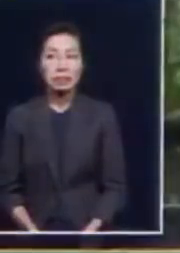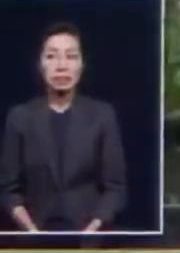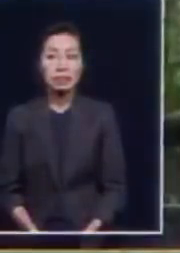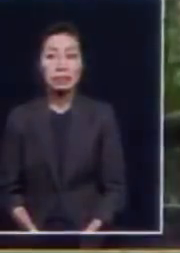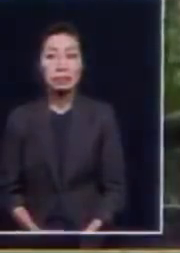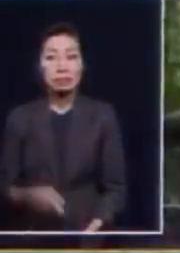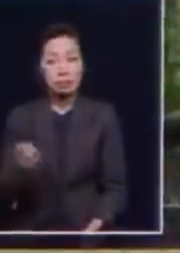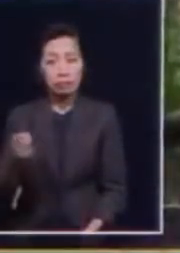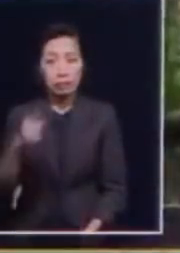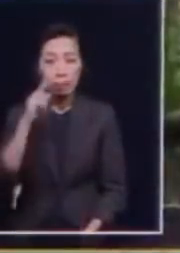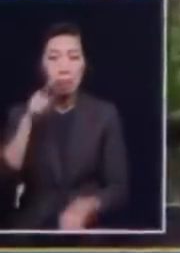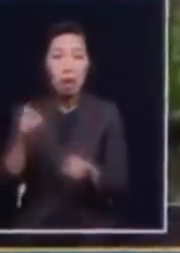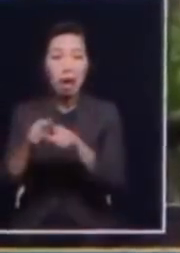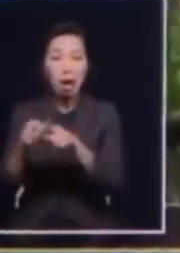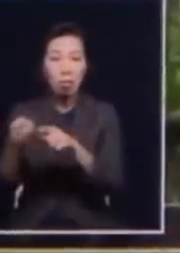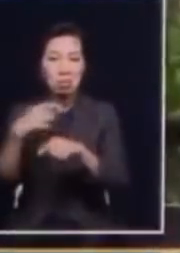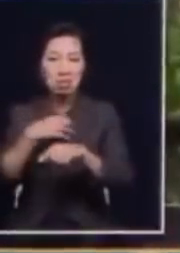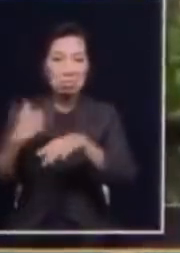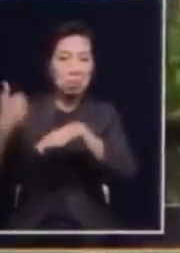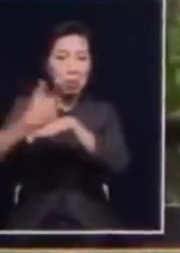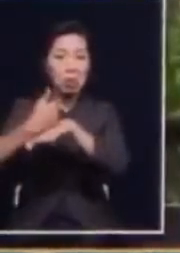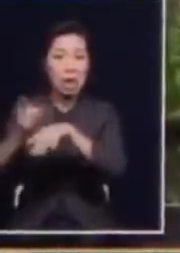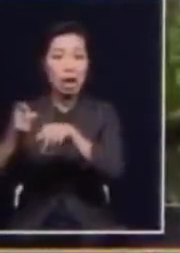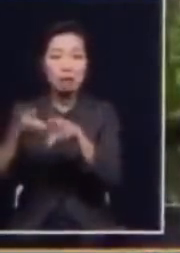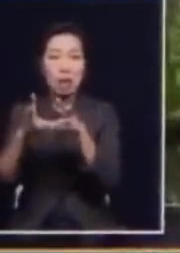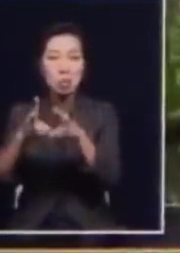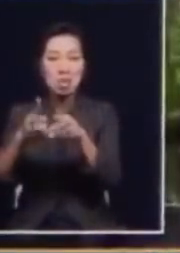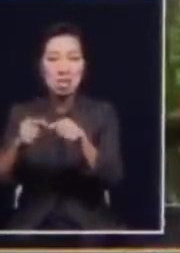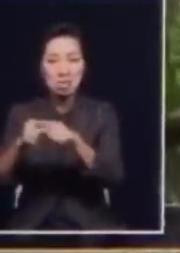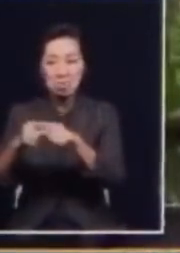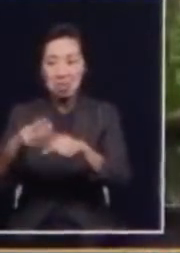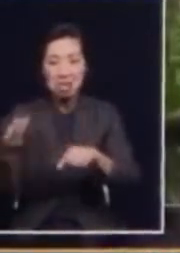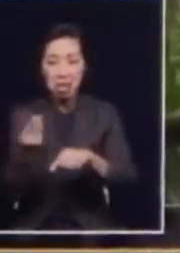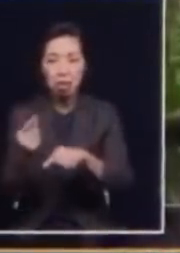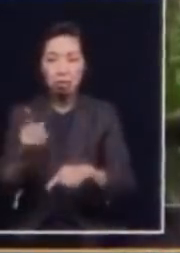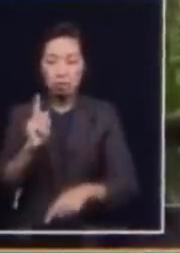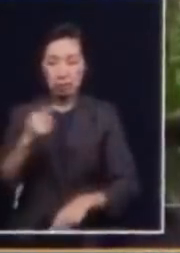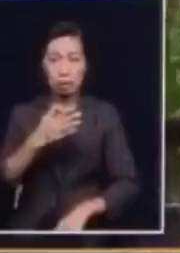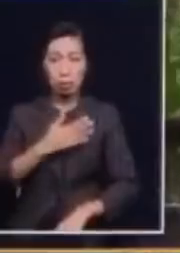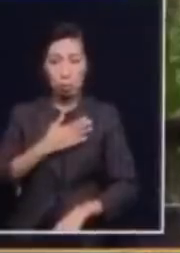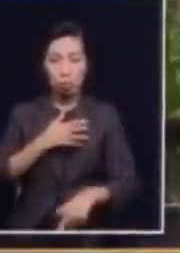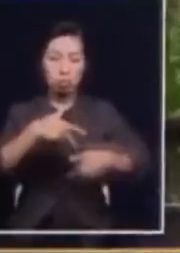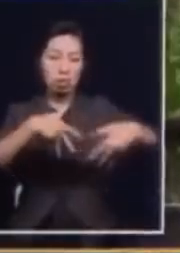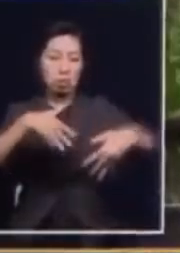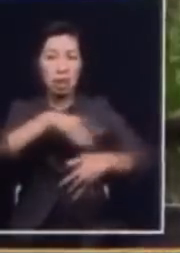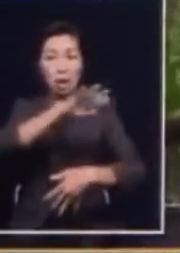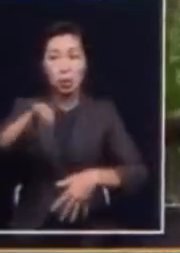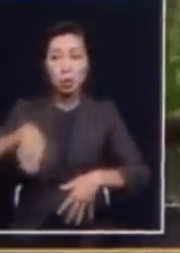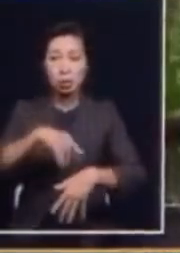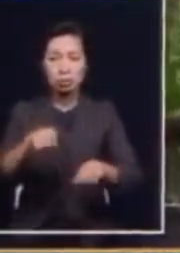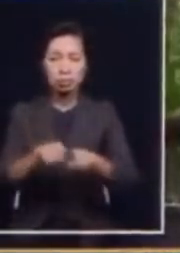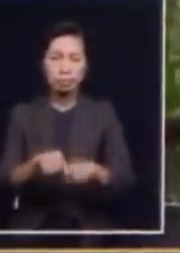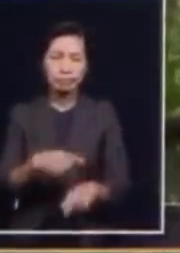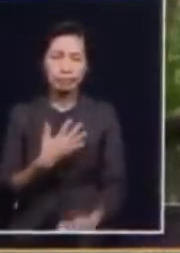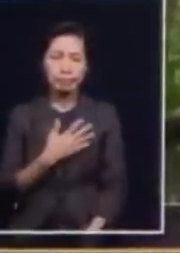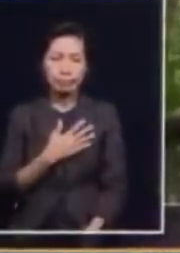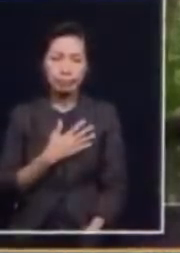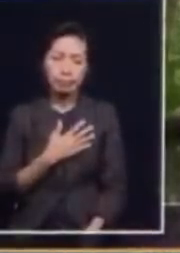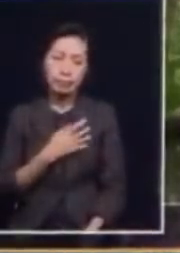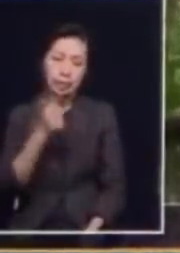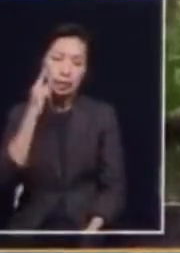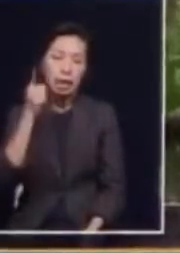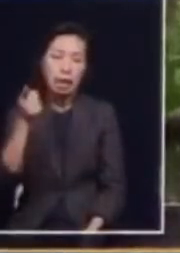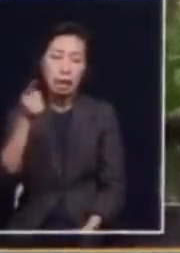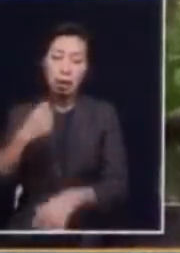้ที่พอมาทางลัดเนี่ยจริงๆแล้วเนี่ยนะผมเองหรือประชาชนส่วนหนึ่งนะก็ให้อ